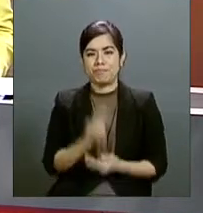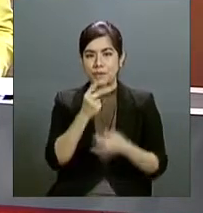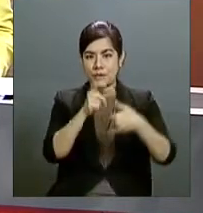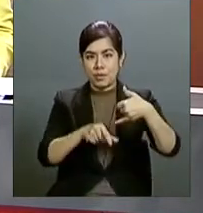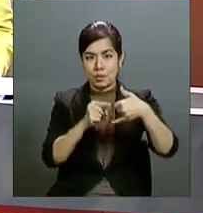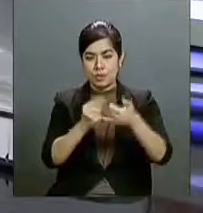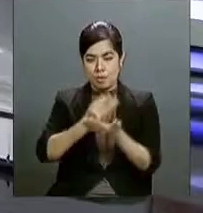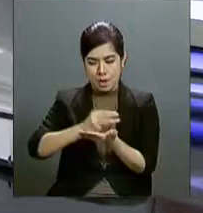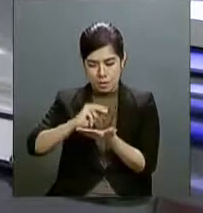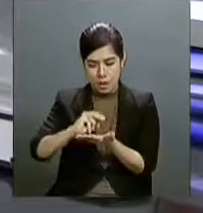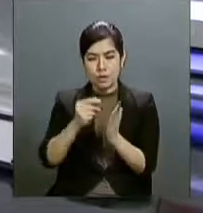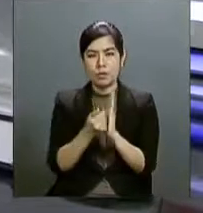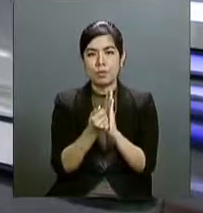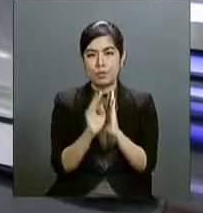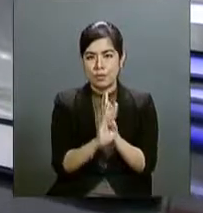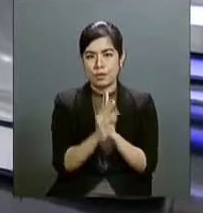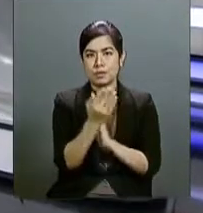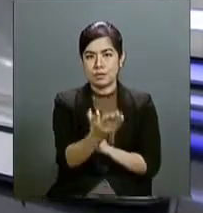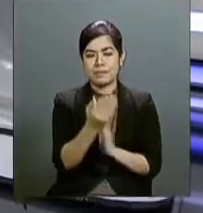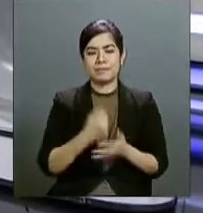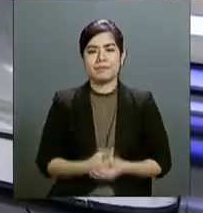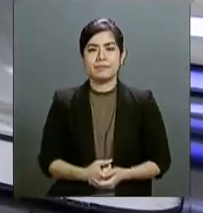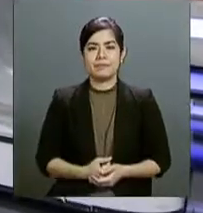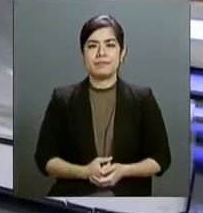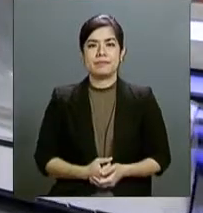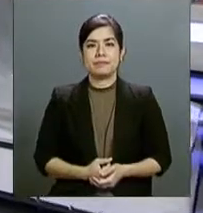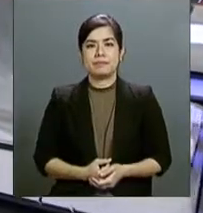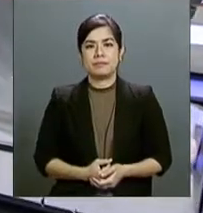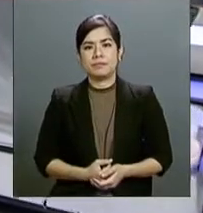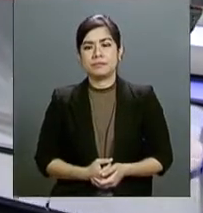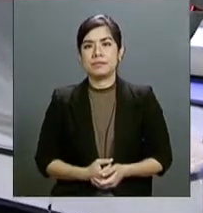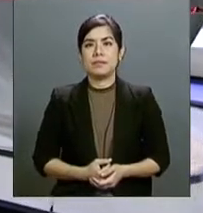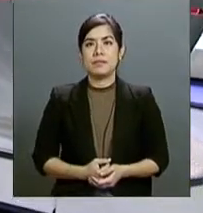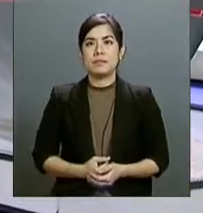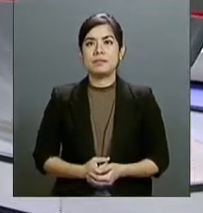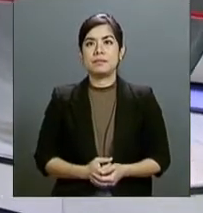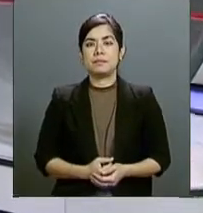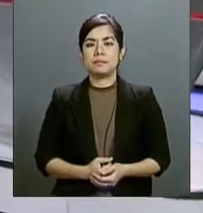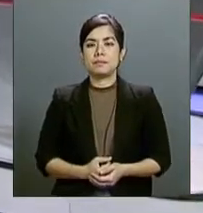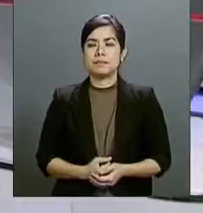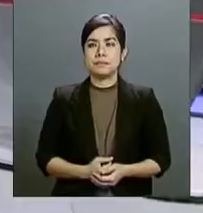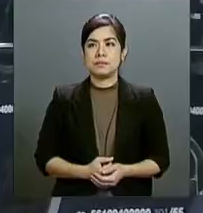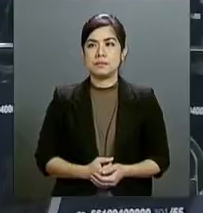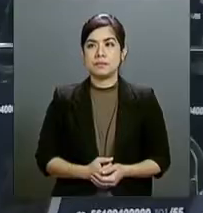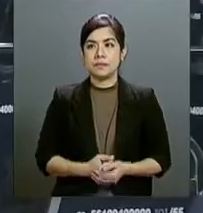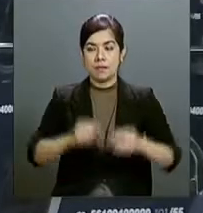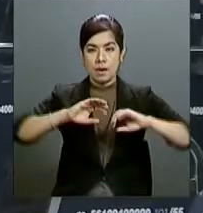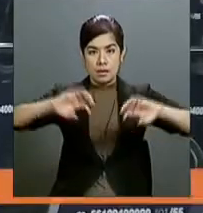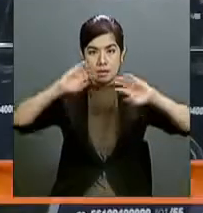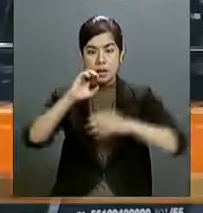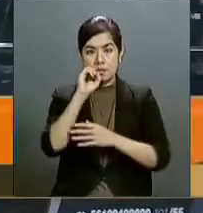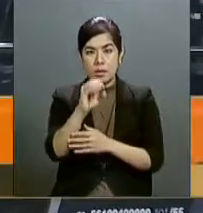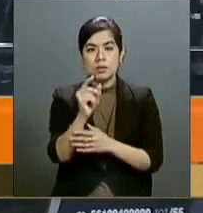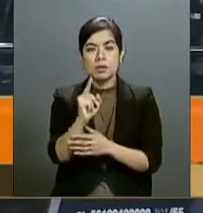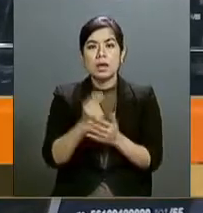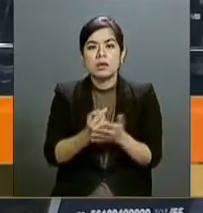ทยาลัยอุบลราชธานีค่ะคุณอัชลาคะ ค่ะคุณพึ่งนภาคุณจิรัชตาค่ะรัฐบาลยืนยันค่ะว่าการที่จะ